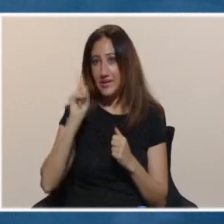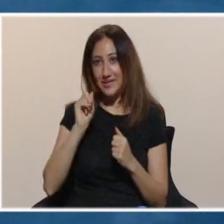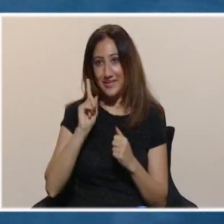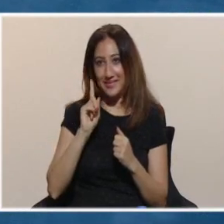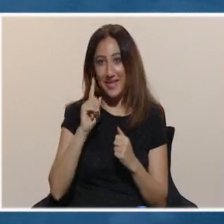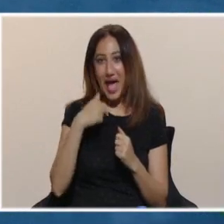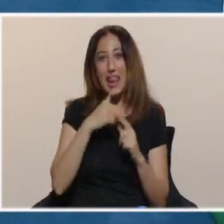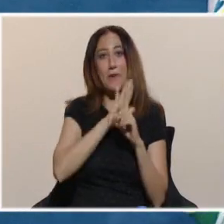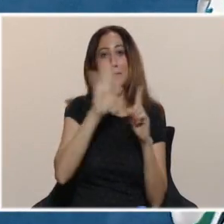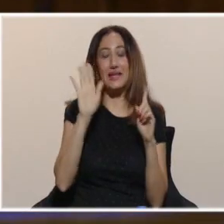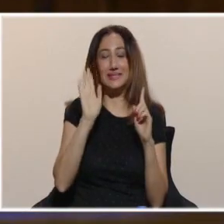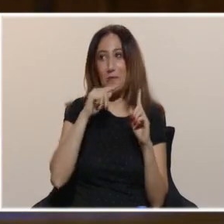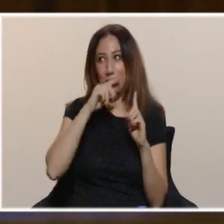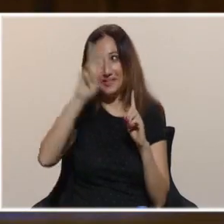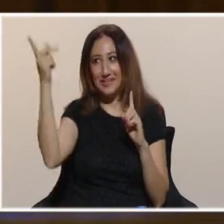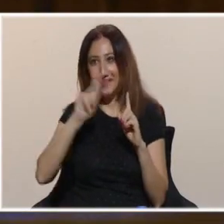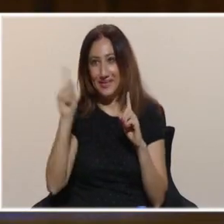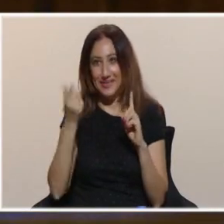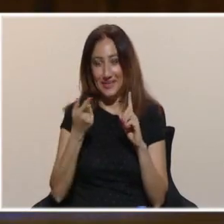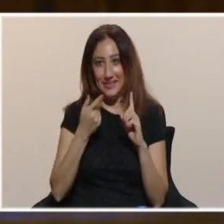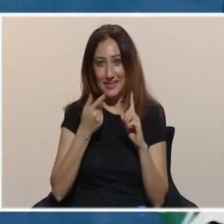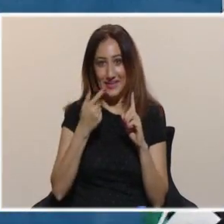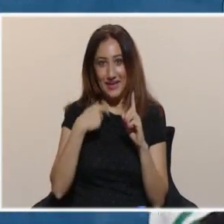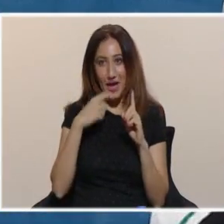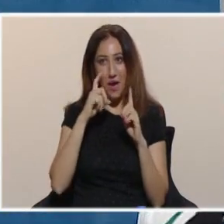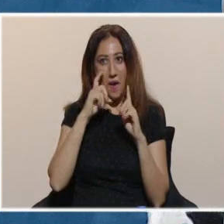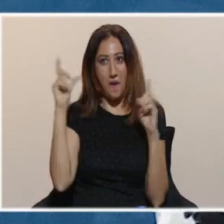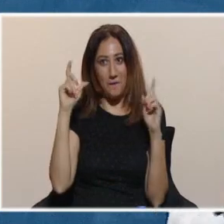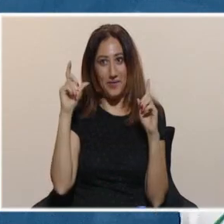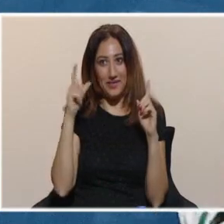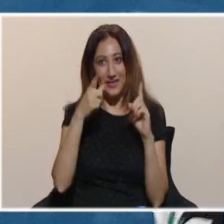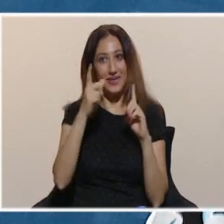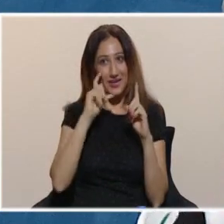لها. طب ما انت ملكة جمال مصر.